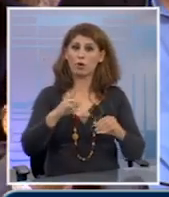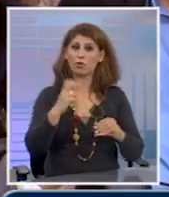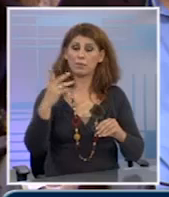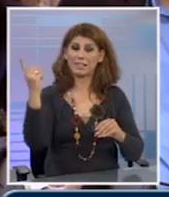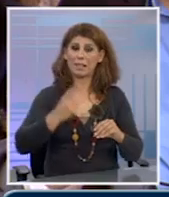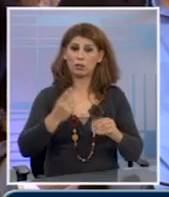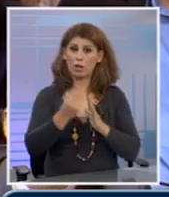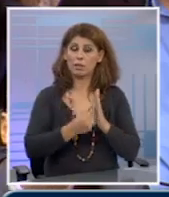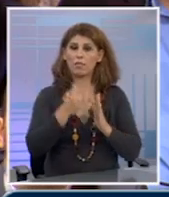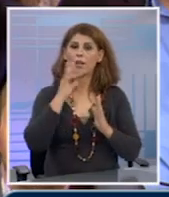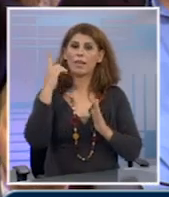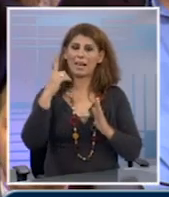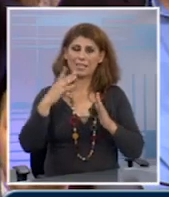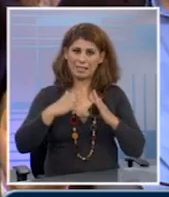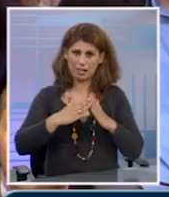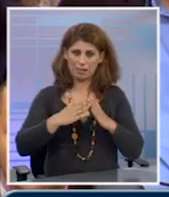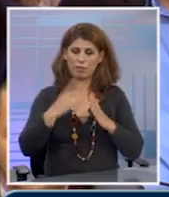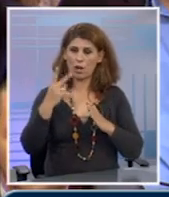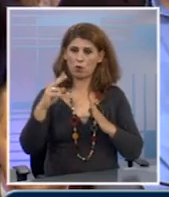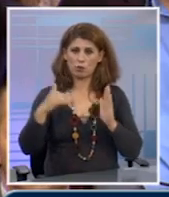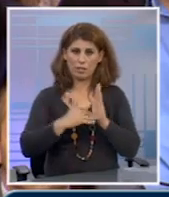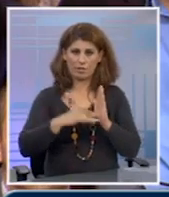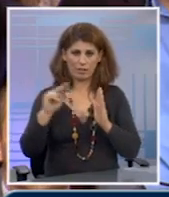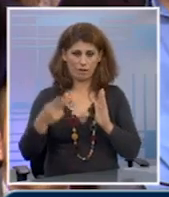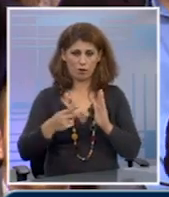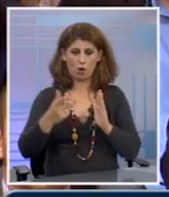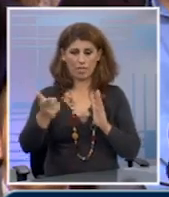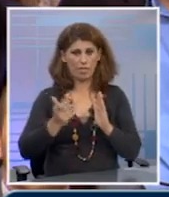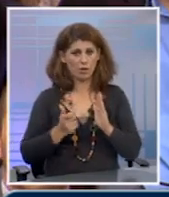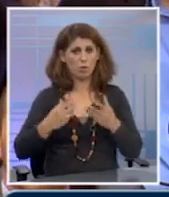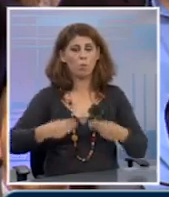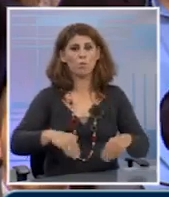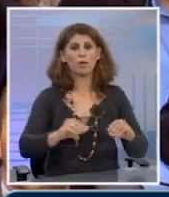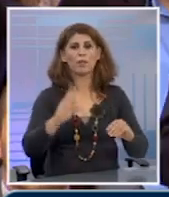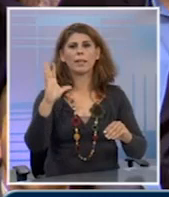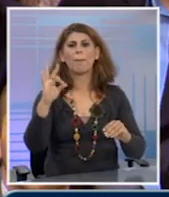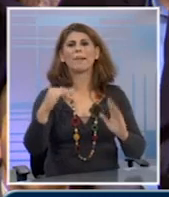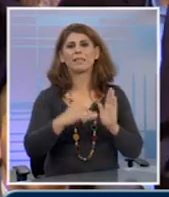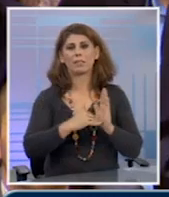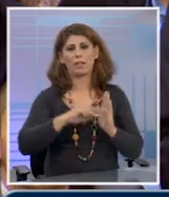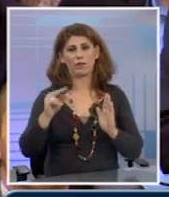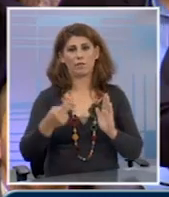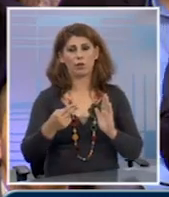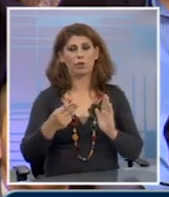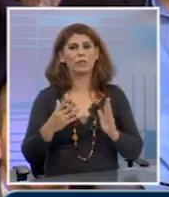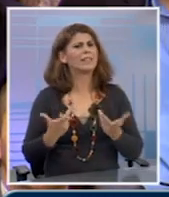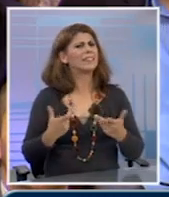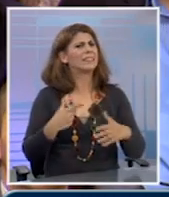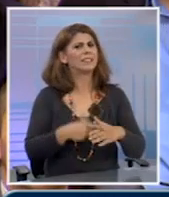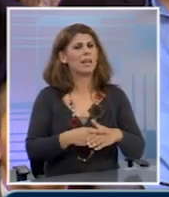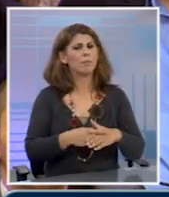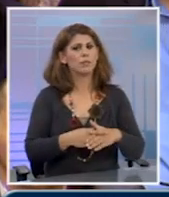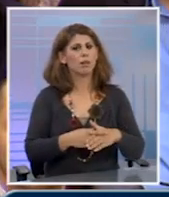του δηλαδή ένα στεγαστικό δάνειο των 200.000€ πουληθεί για 50.000€ γιατί η